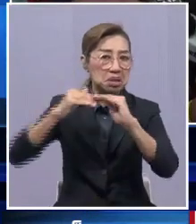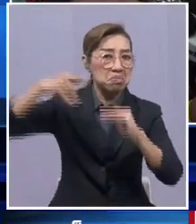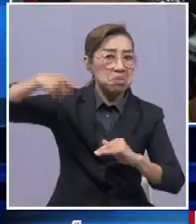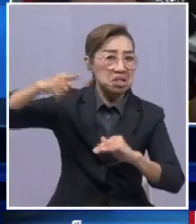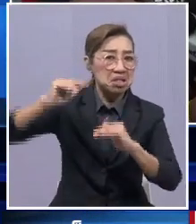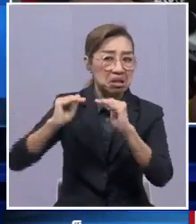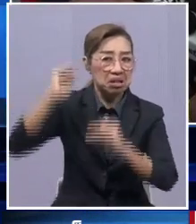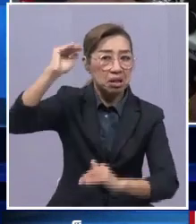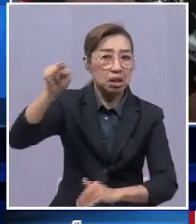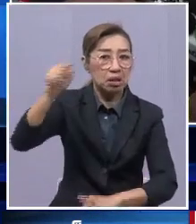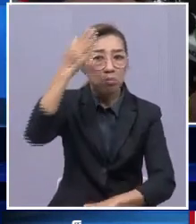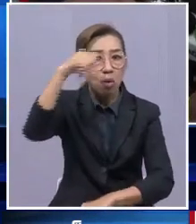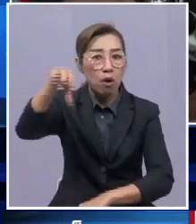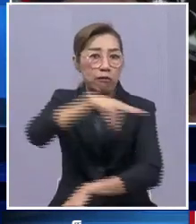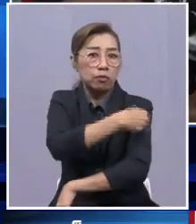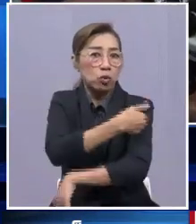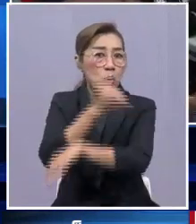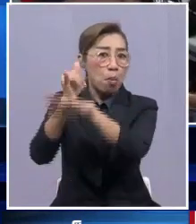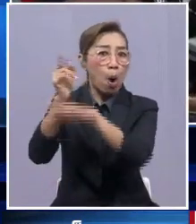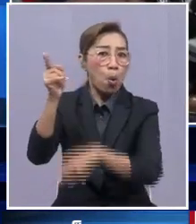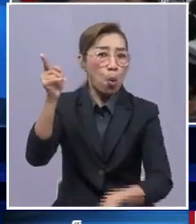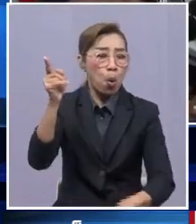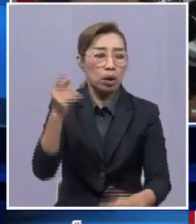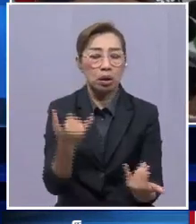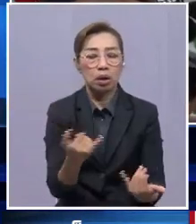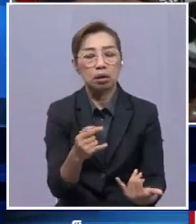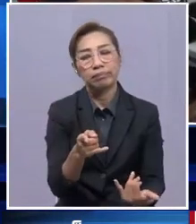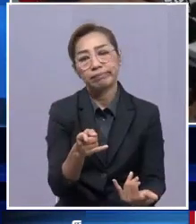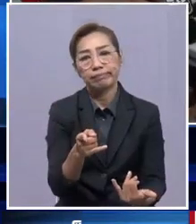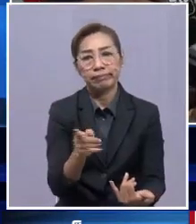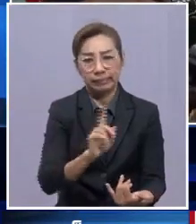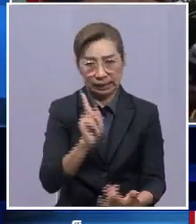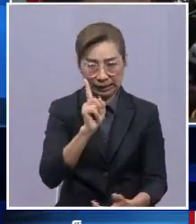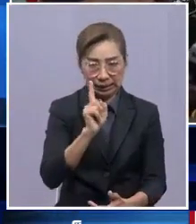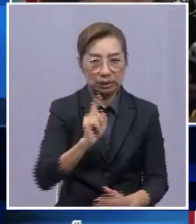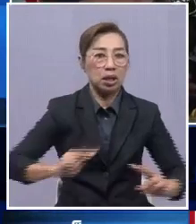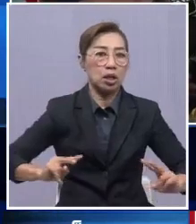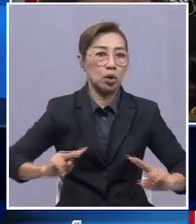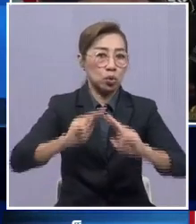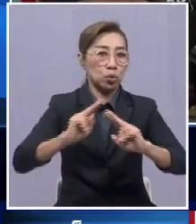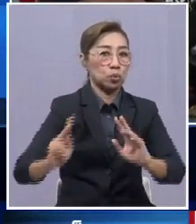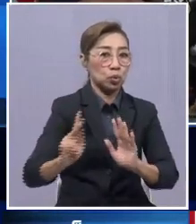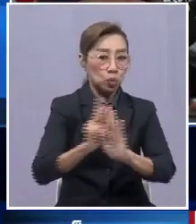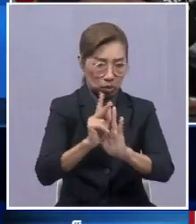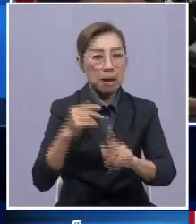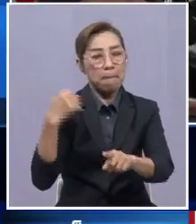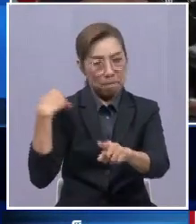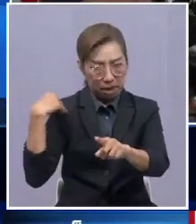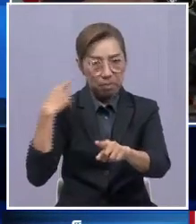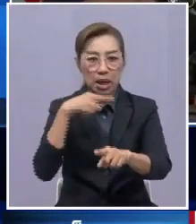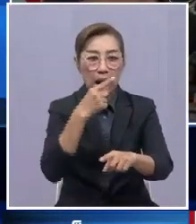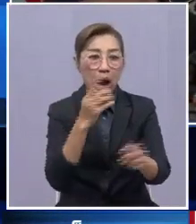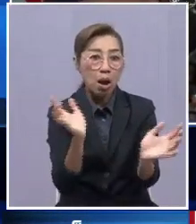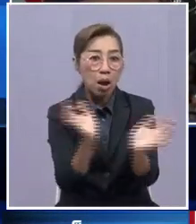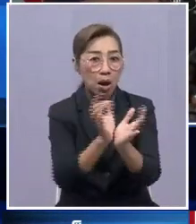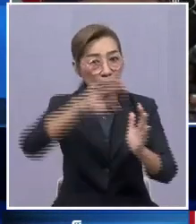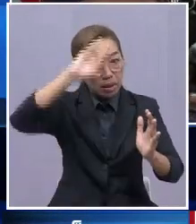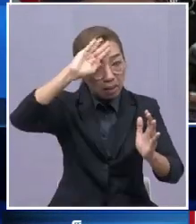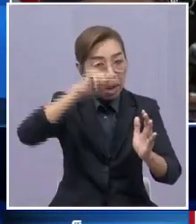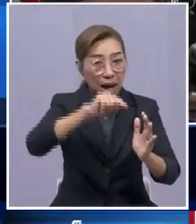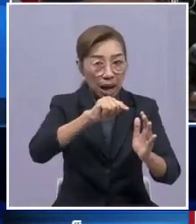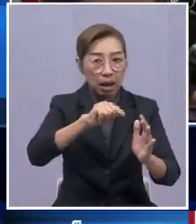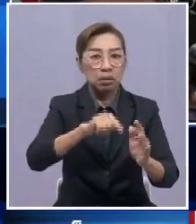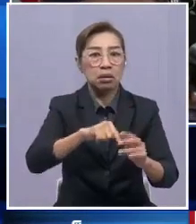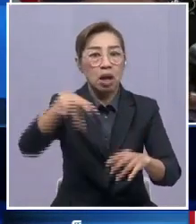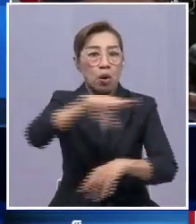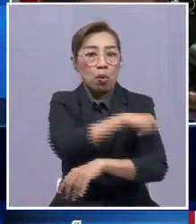ทักษิณจากการเข้าไปรักษาตัวในรงพยาบาลนั้นกรณีนี้เนี่ยมันก็มีกฎกระทรวงการส่งผู้ต้องขังไปรักษาตัวนอดเรือนจำของปี 63ระบุ